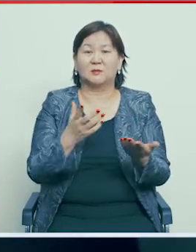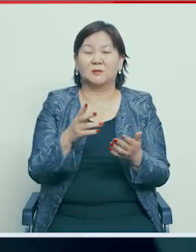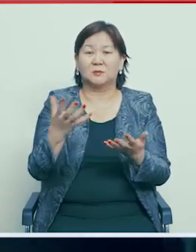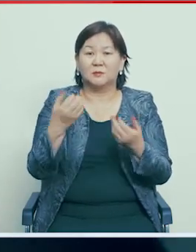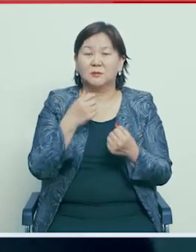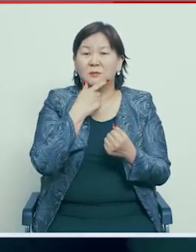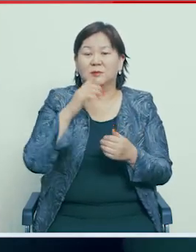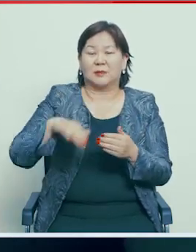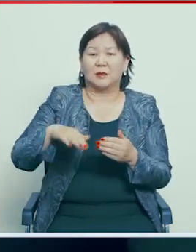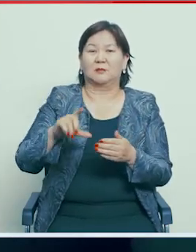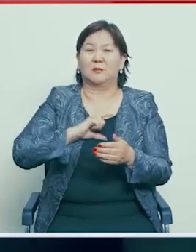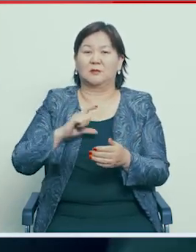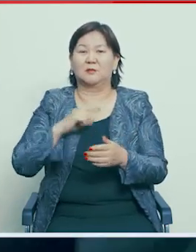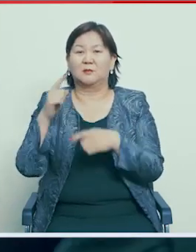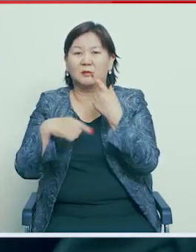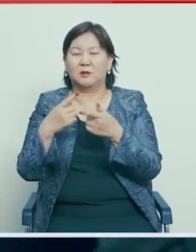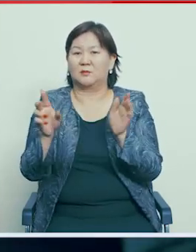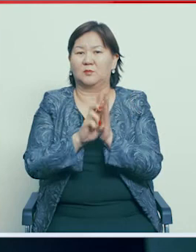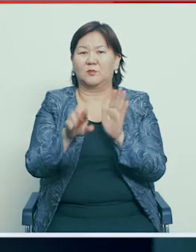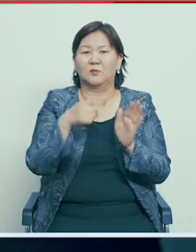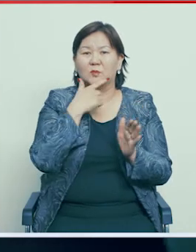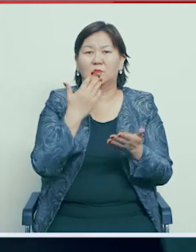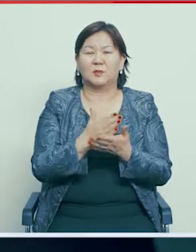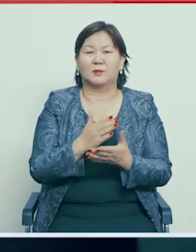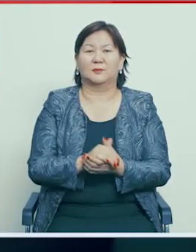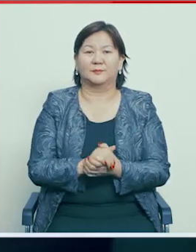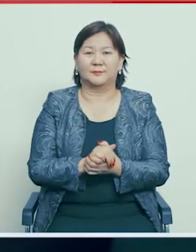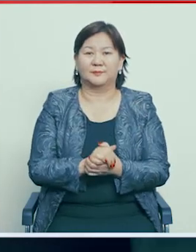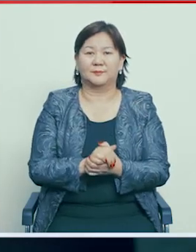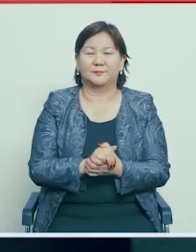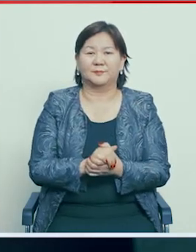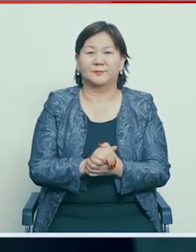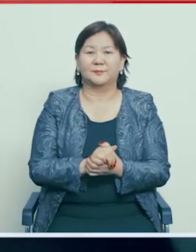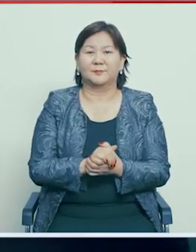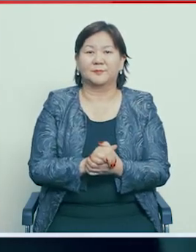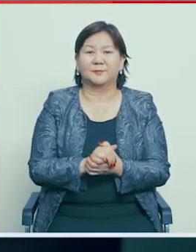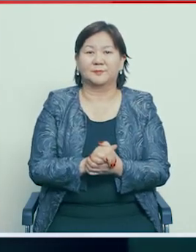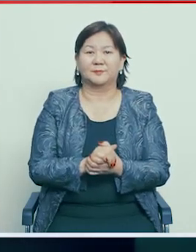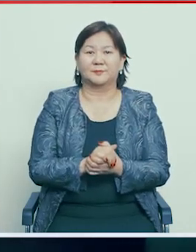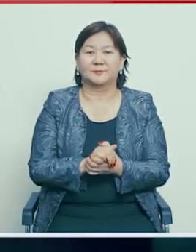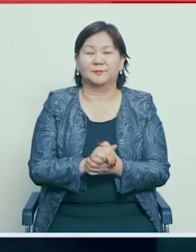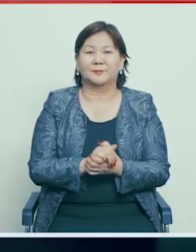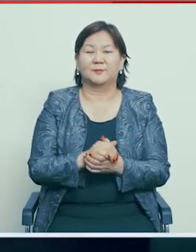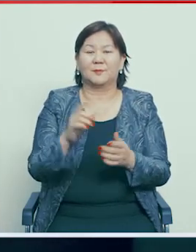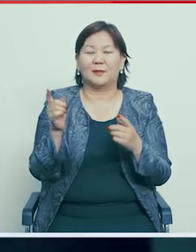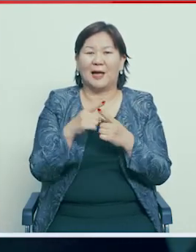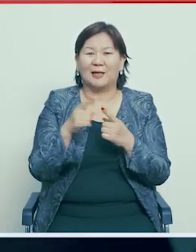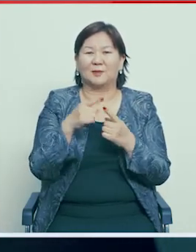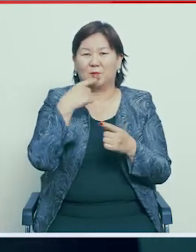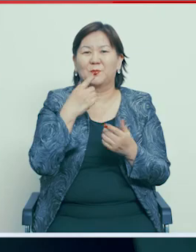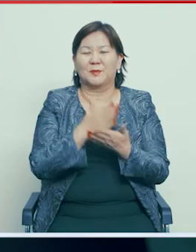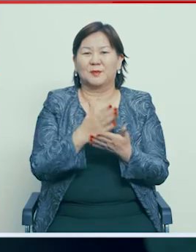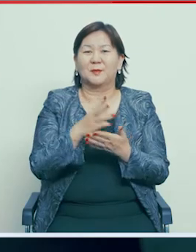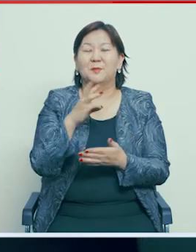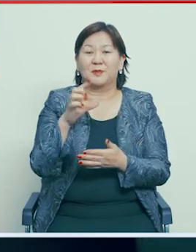болохоор дараагийн эрхийн тухай ярих болвол эндээ жоохон боломжгүй болоо явчихдаг л да. Тэгээ хатуугандаа илчгэд бол тийм байна.